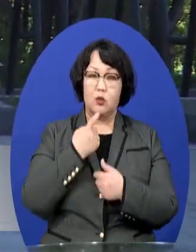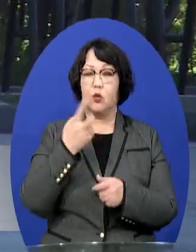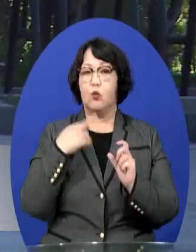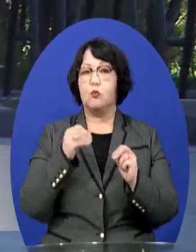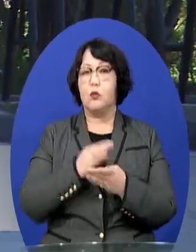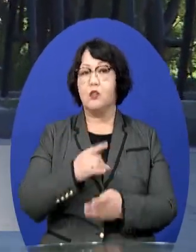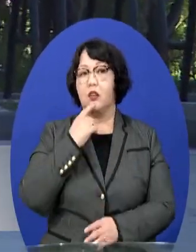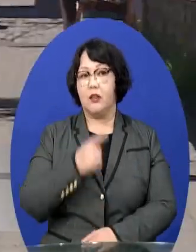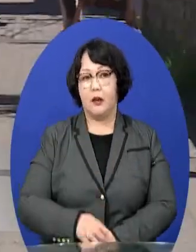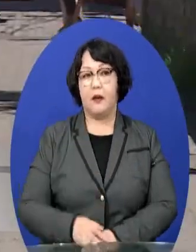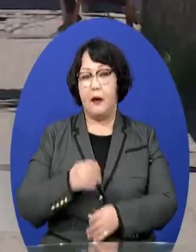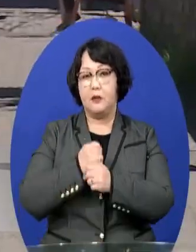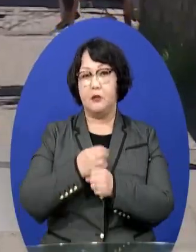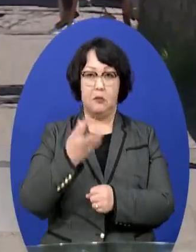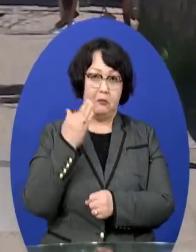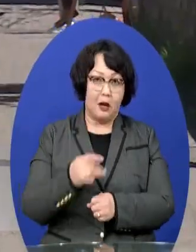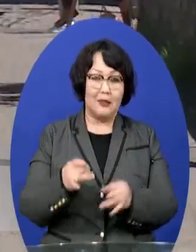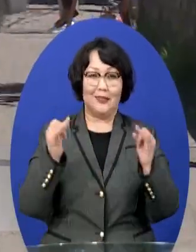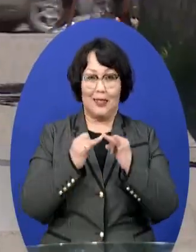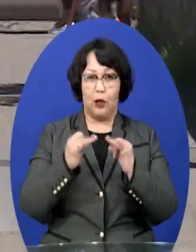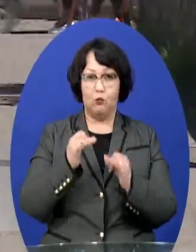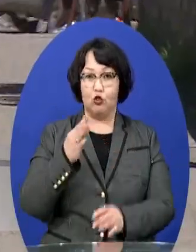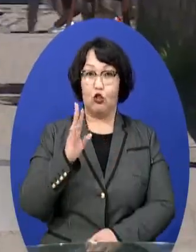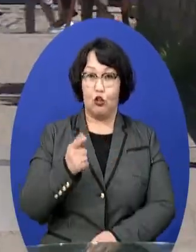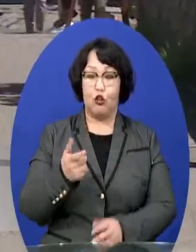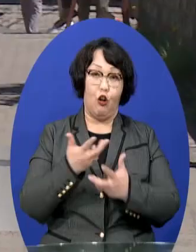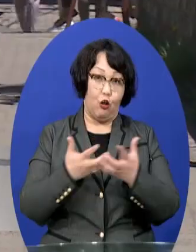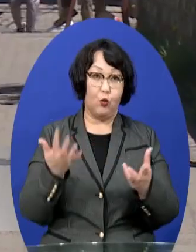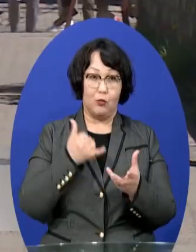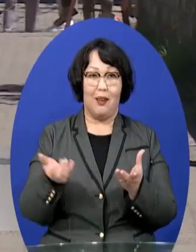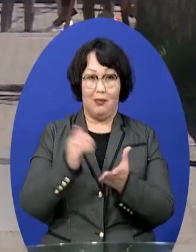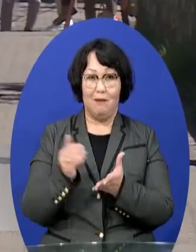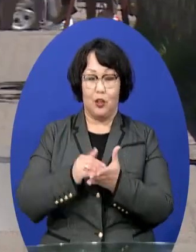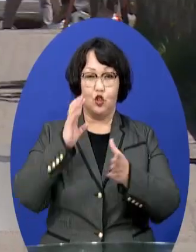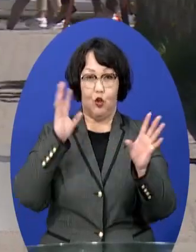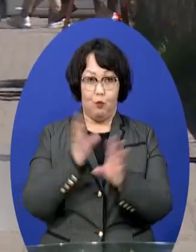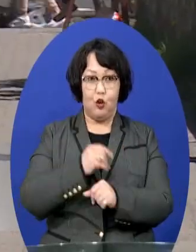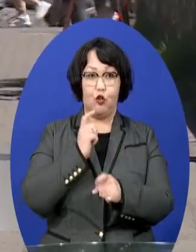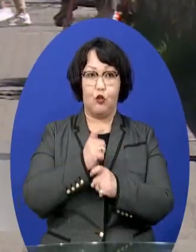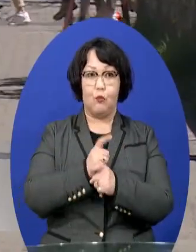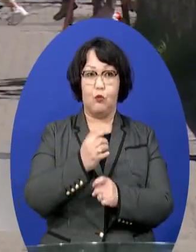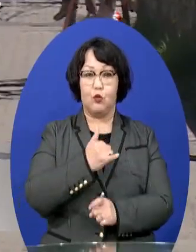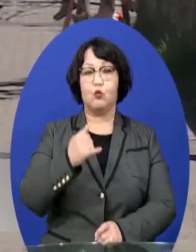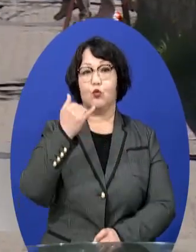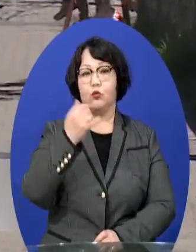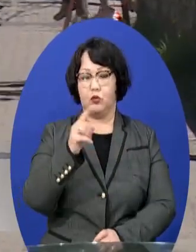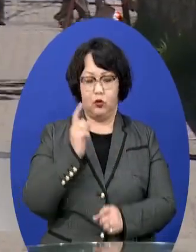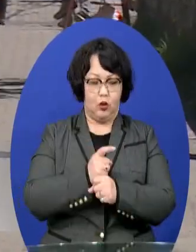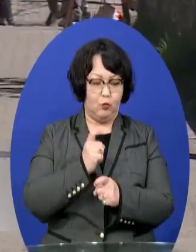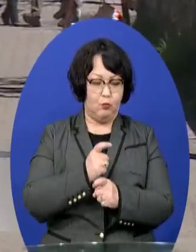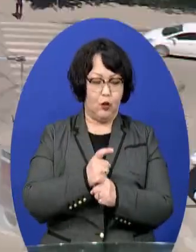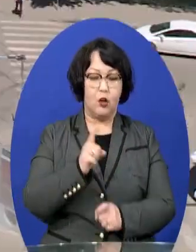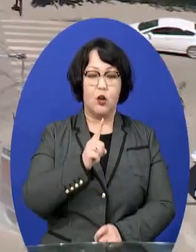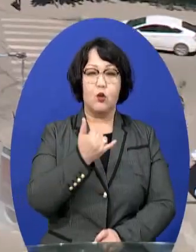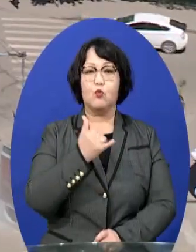гэсэн юм. Цаашид ажлын байрны цахим өдрлөгийг олон удаа зохион байгуулах хөдөлмөр зуучийг цахимд шилжүүлэхэд анхаарах хэрэгтэй байна гэж